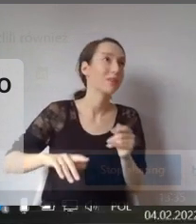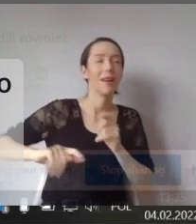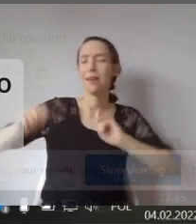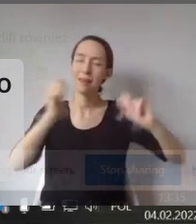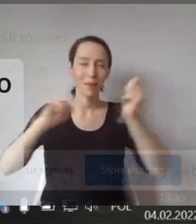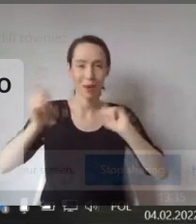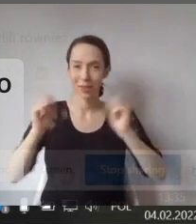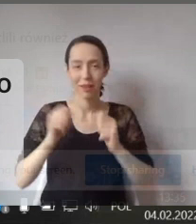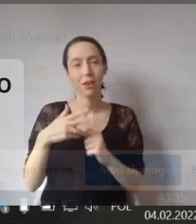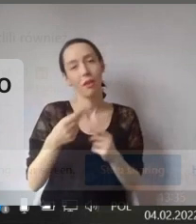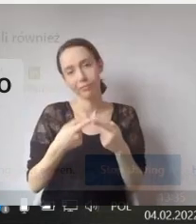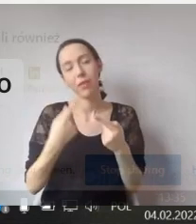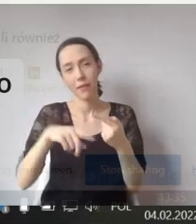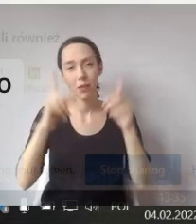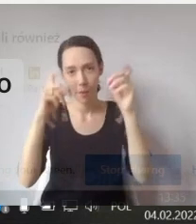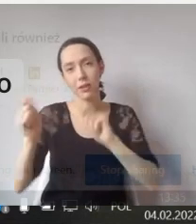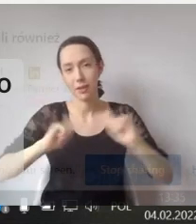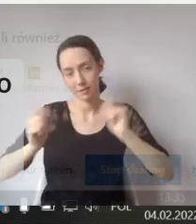wyborem.